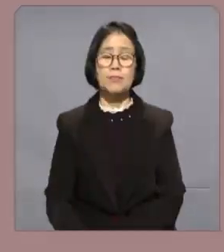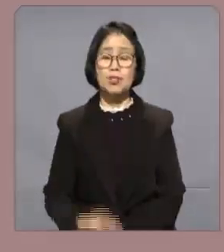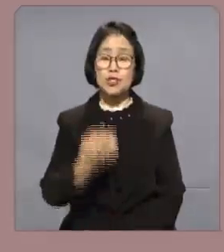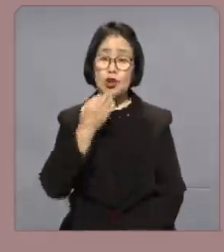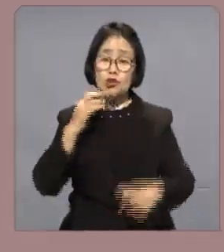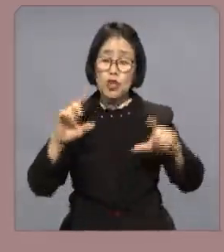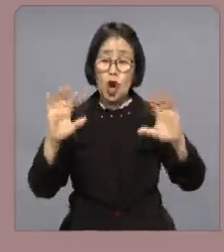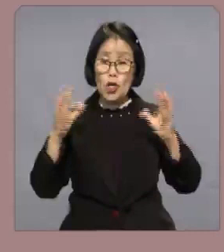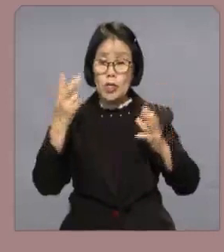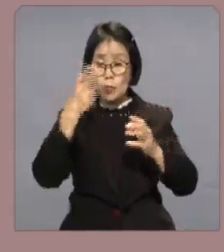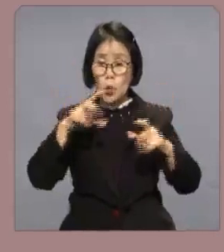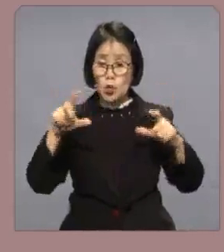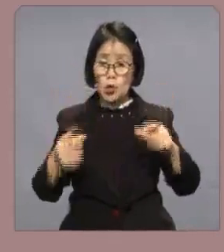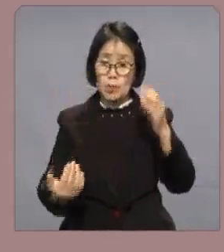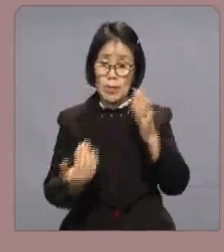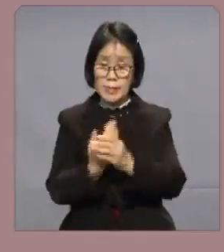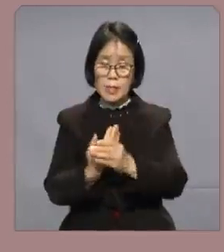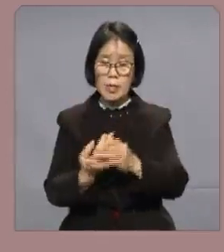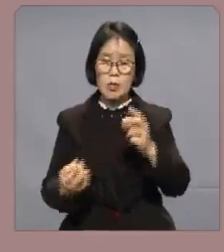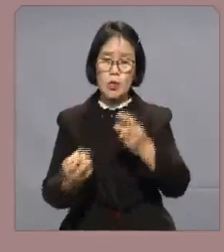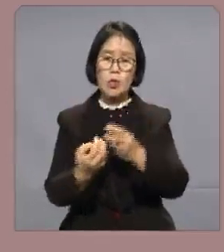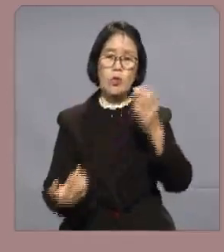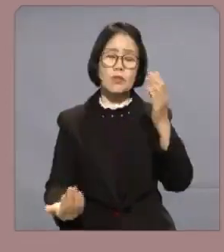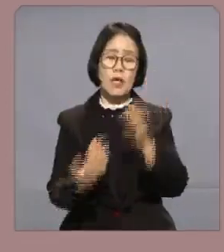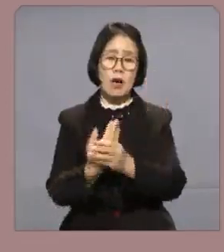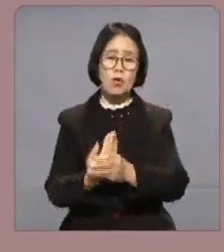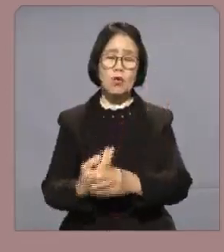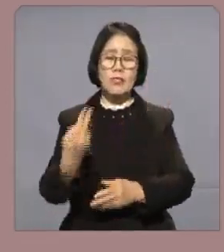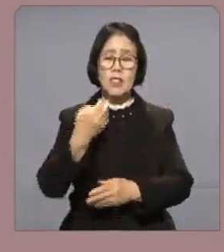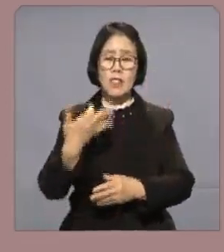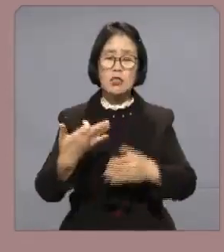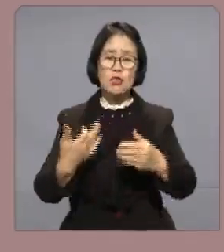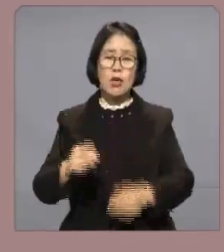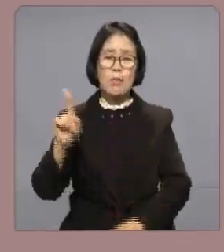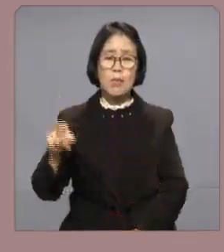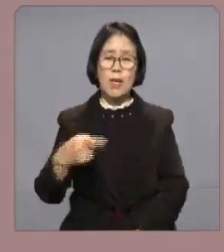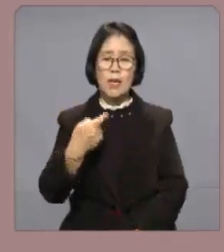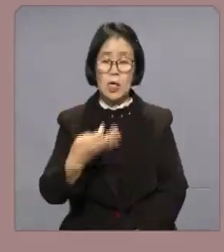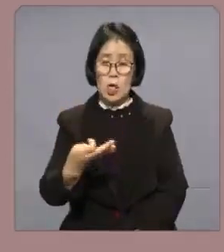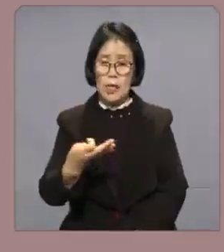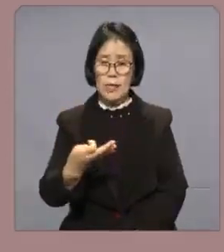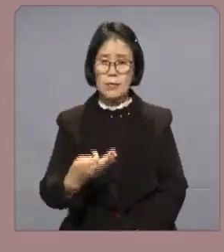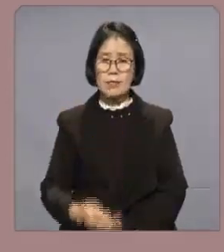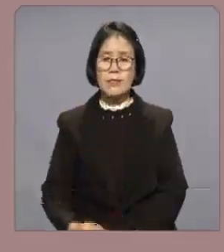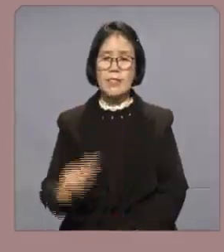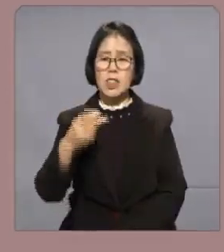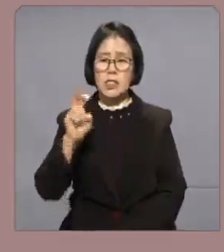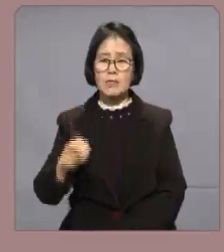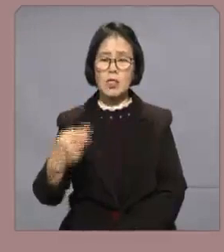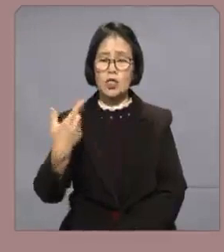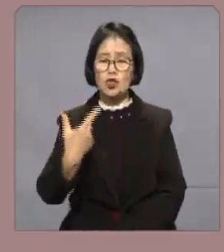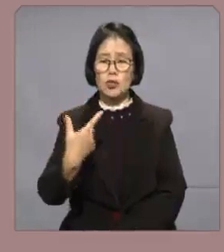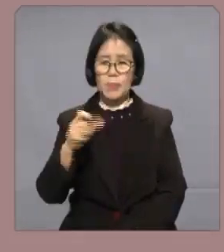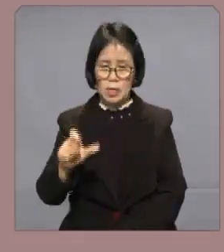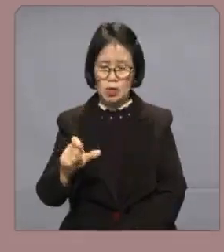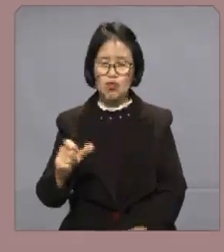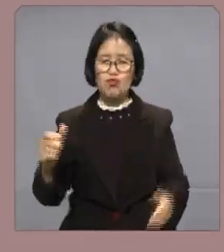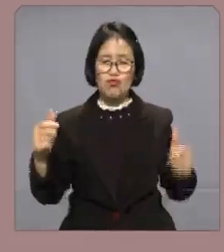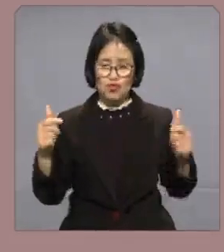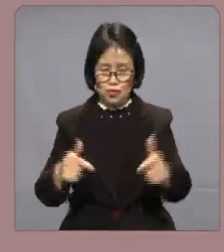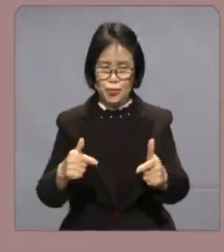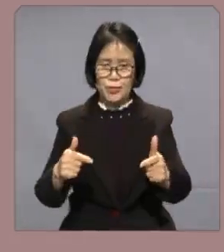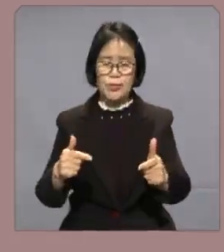지역 어린이보호구역에서 발생한 어린이 교통사고는 2019년 114건에서 2020년 65건으로